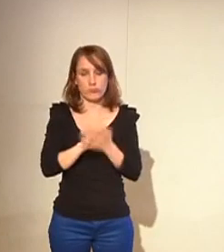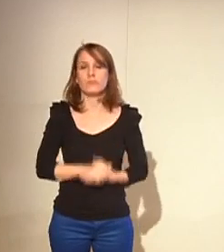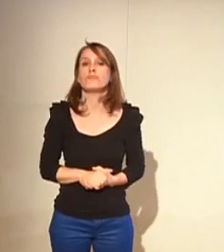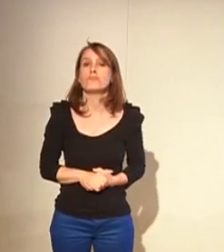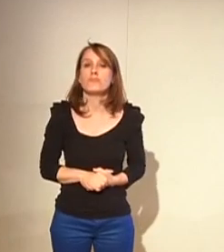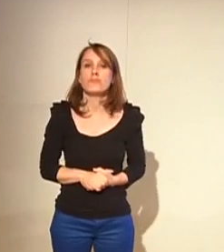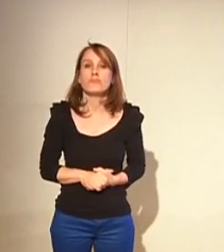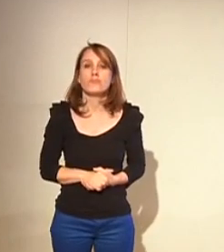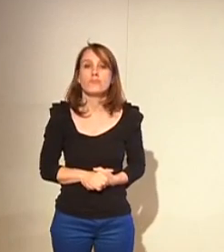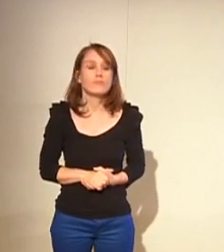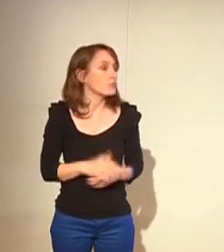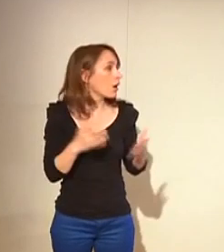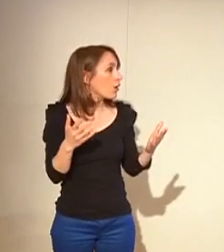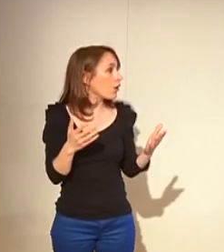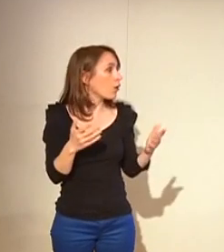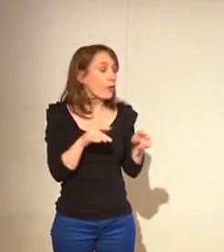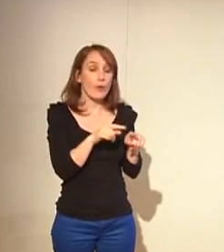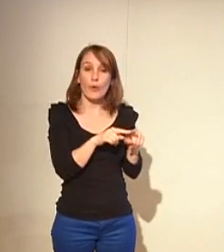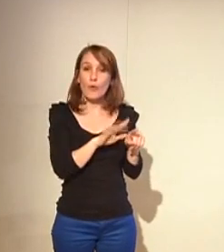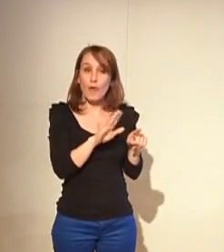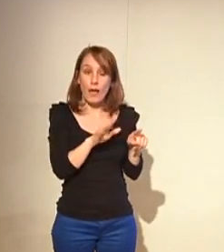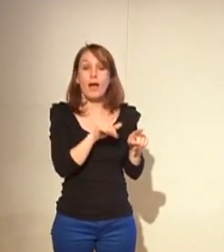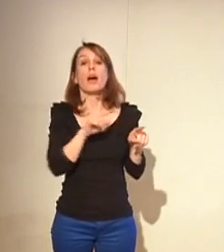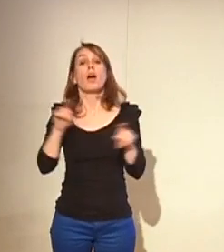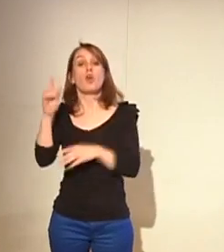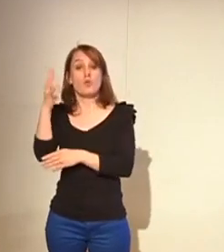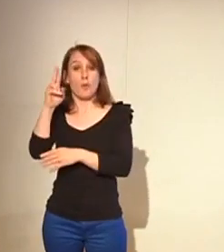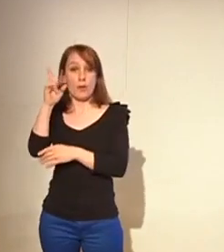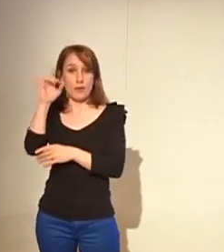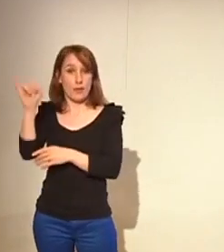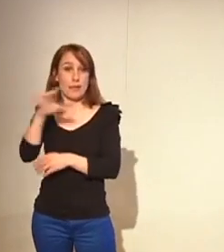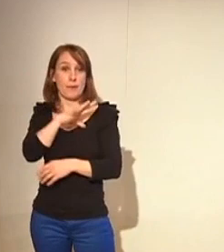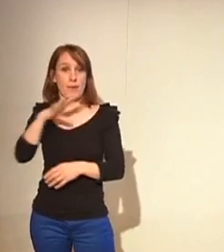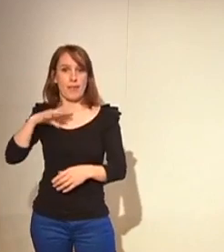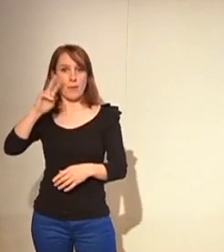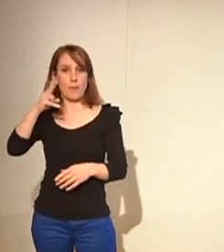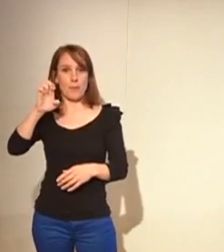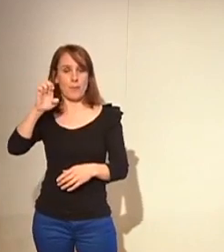Garnier ou et pour l'umpudi madame